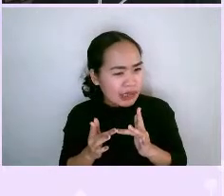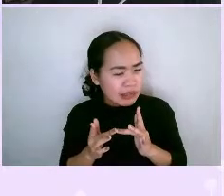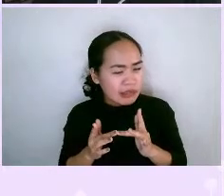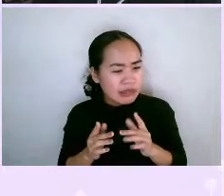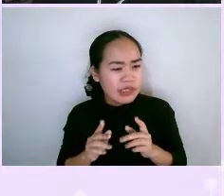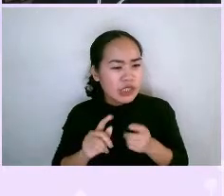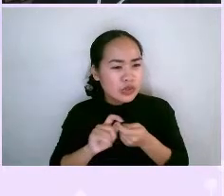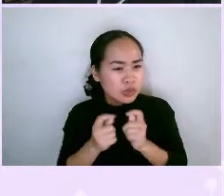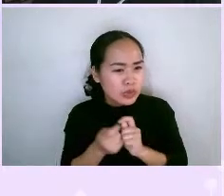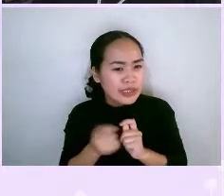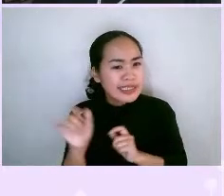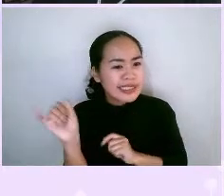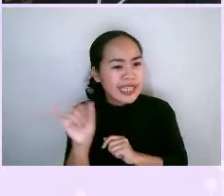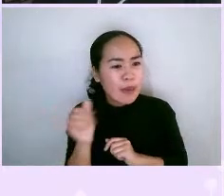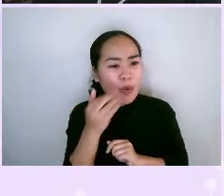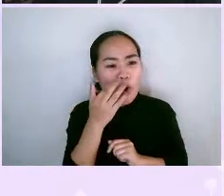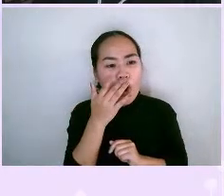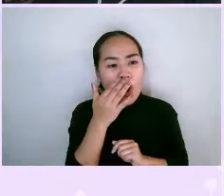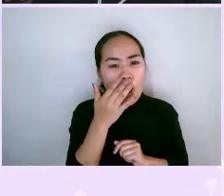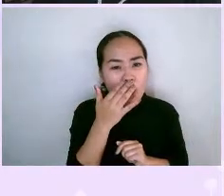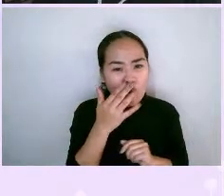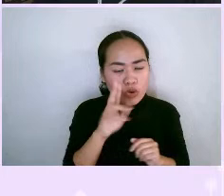agricultural maps, climate risk